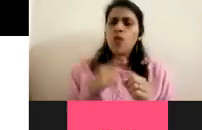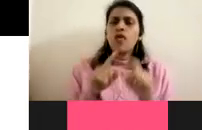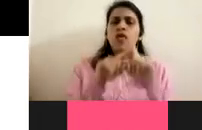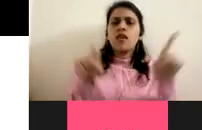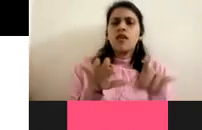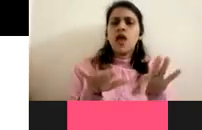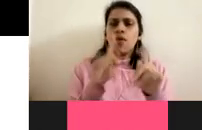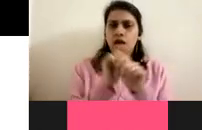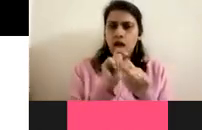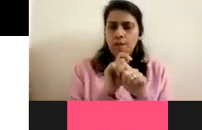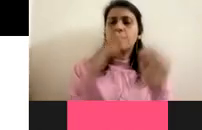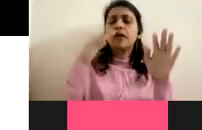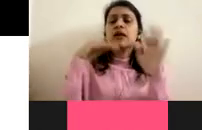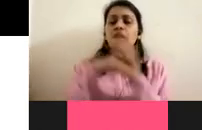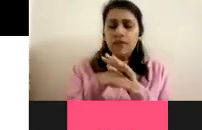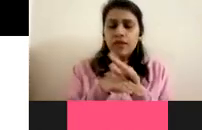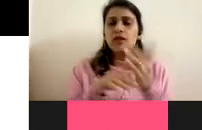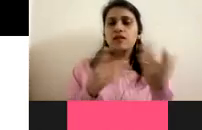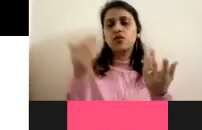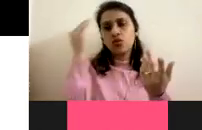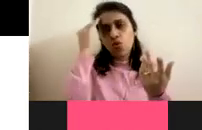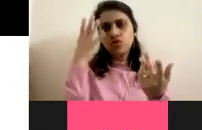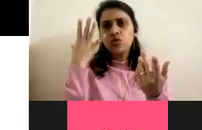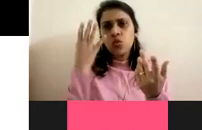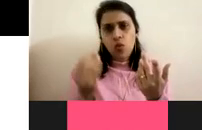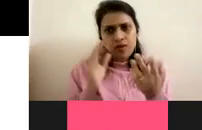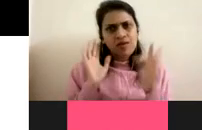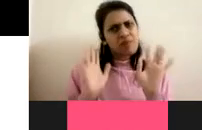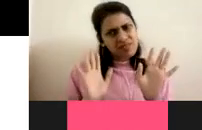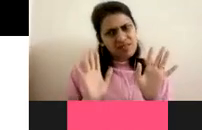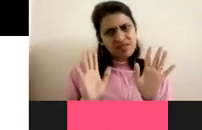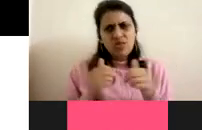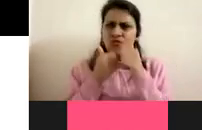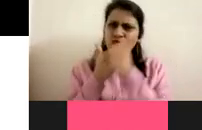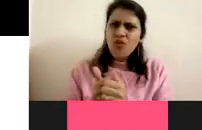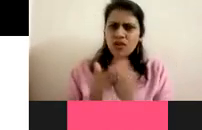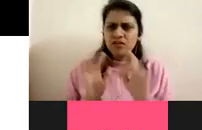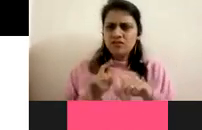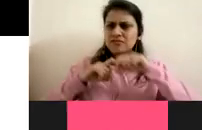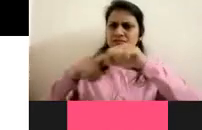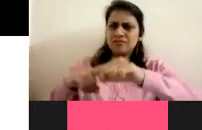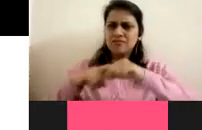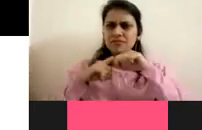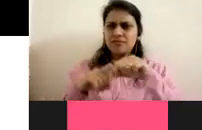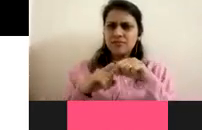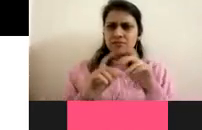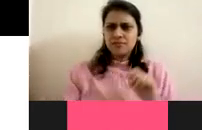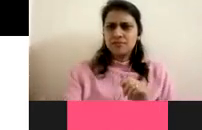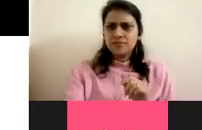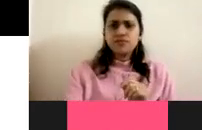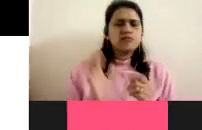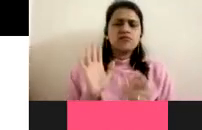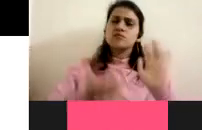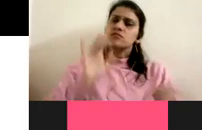पैर चाहिए, बोलना चाहिए, क्या चाहिए आपको। फिर उस तो हम तब हमने उस तरह से सवाल किया जो रिक्रूटर से, तो बोला हमको तो टाइपिंग